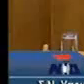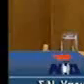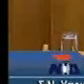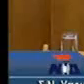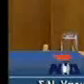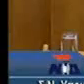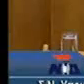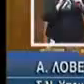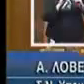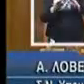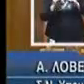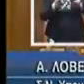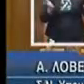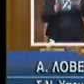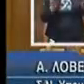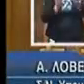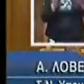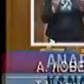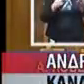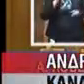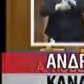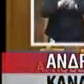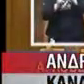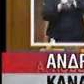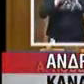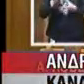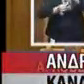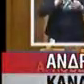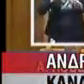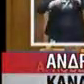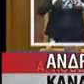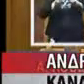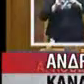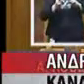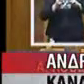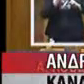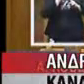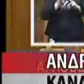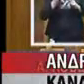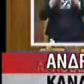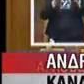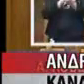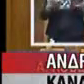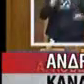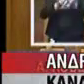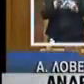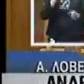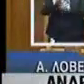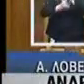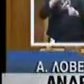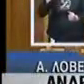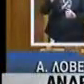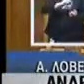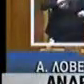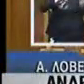ασφαλιστικού συστήματος χώρας. Εμείς δεν είπαμε. Ανατρέπουμε λοιπόν ένα νοσηρό κλίμα δεκαετιών, φέρνοντας